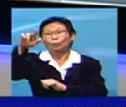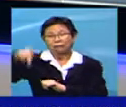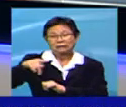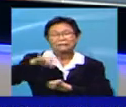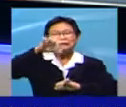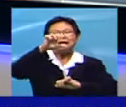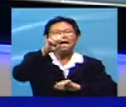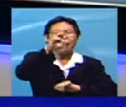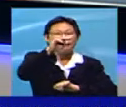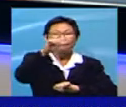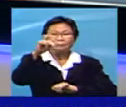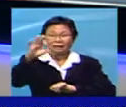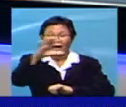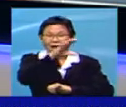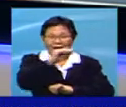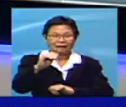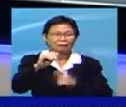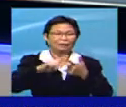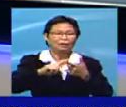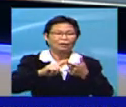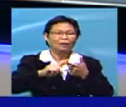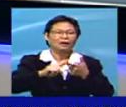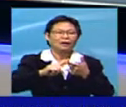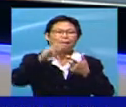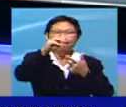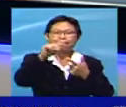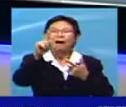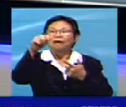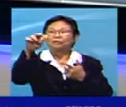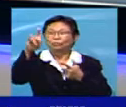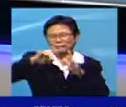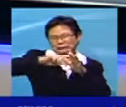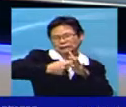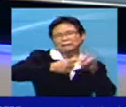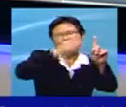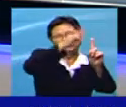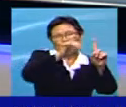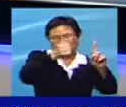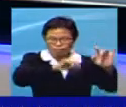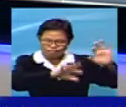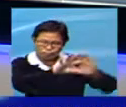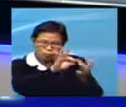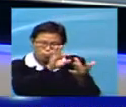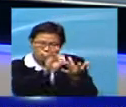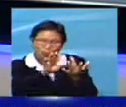Corporation MDEC dan Perbadanan Pembangunan Perdagangan Luar Malaysia bermula 1 Oktober ini.